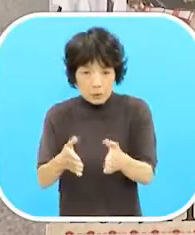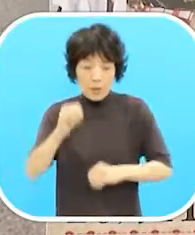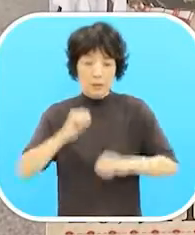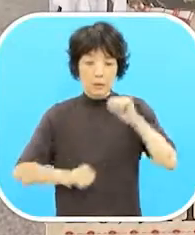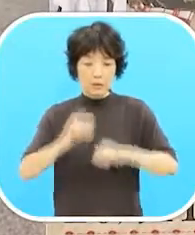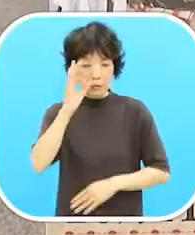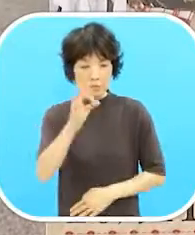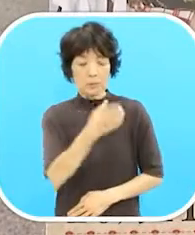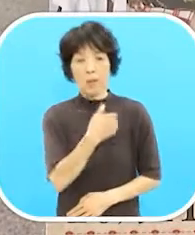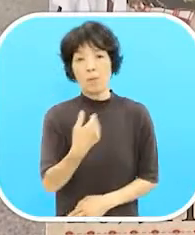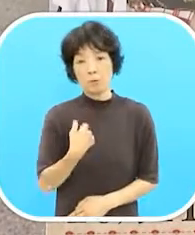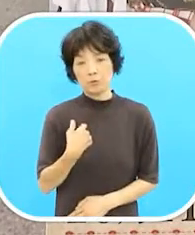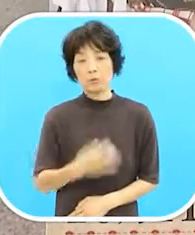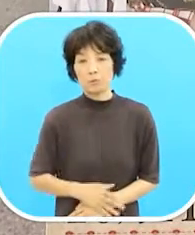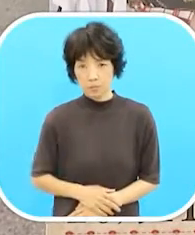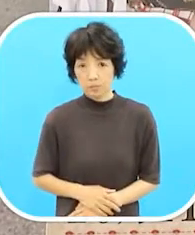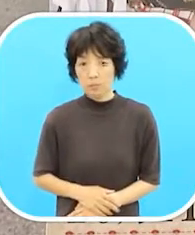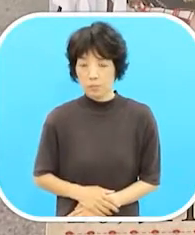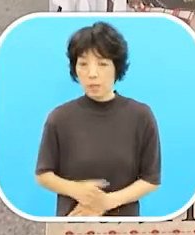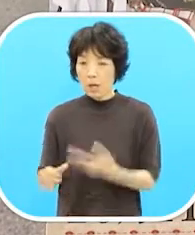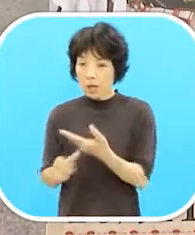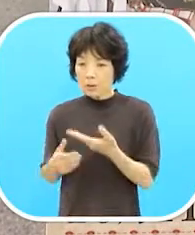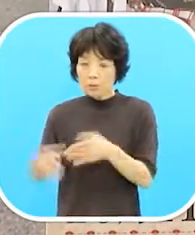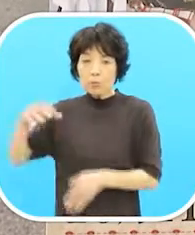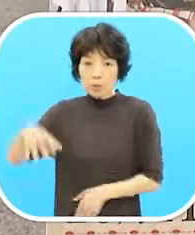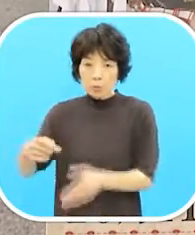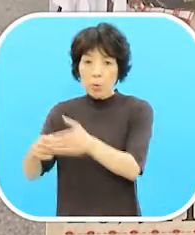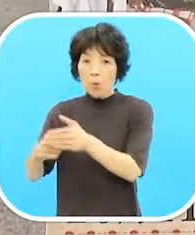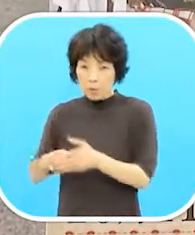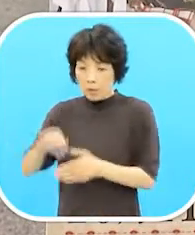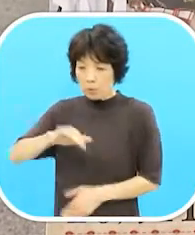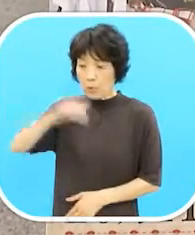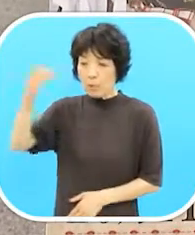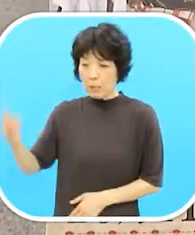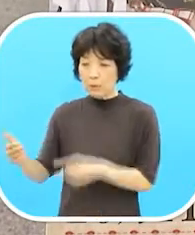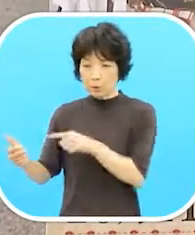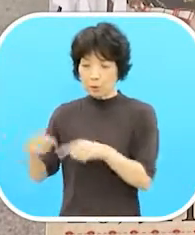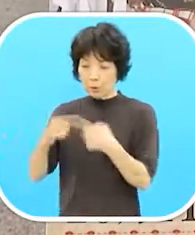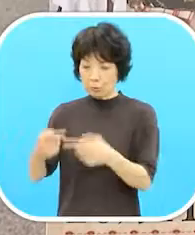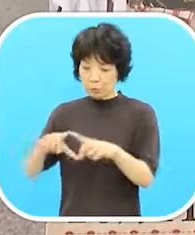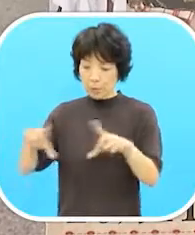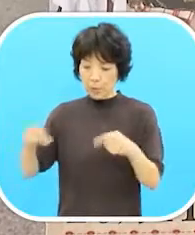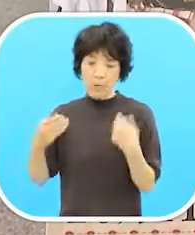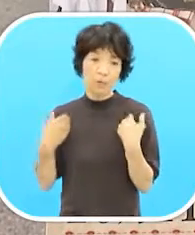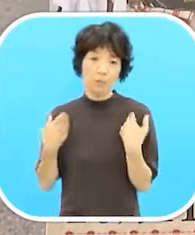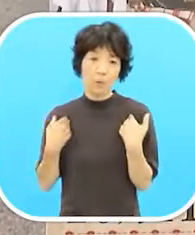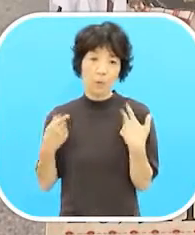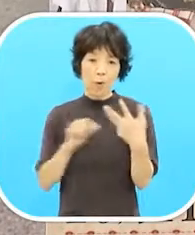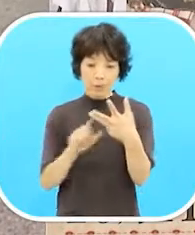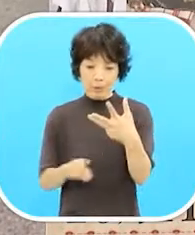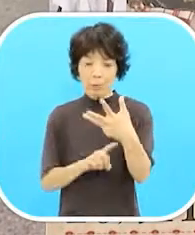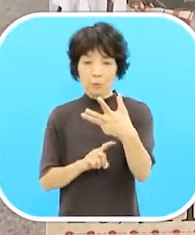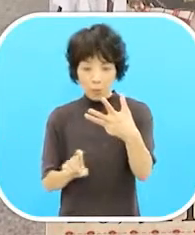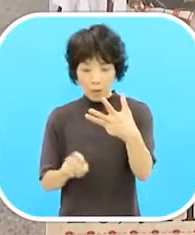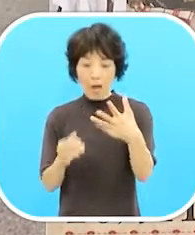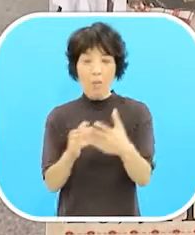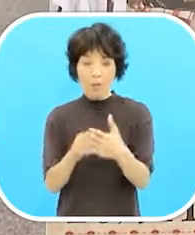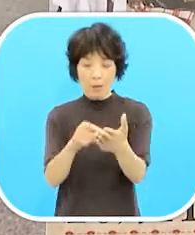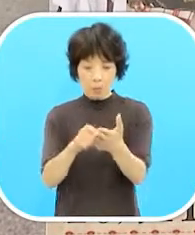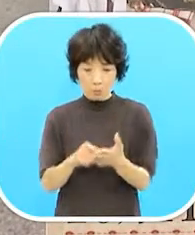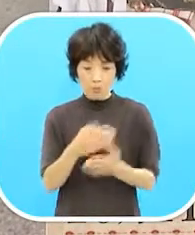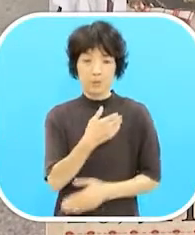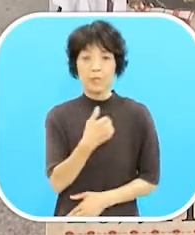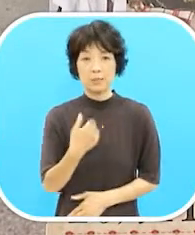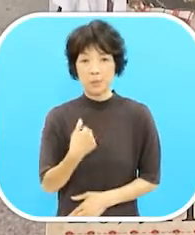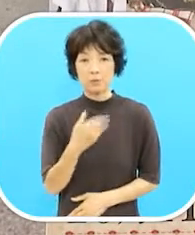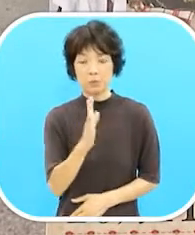ます。メイン会場の秋田ふるさと村ドーム劇場は入場整理券が必要です。8月10日まで応募受付しております